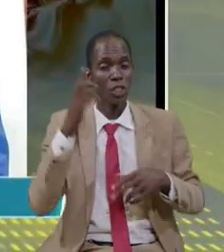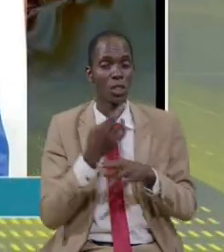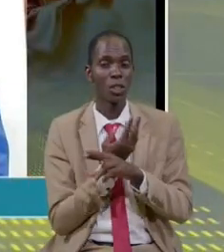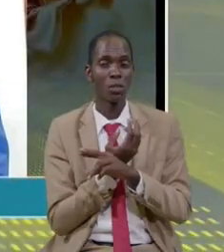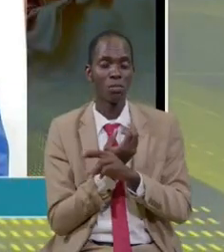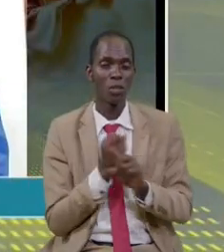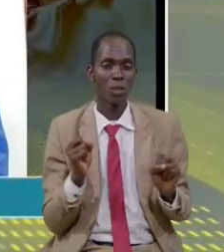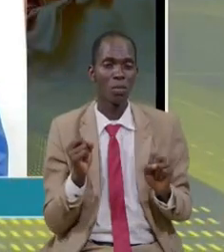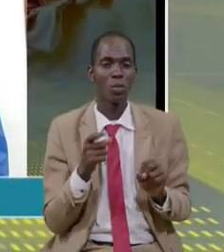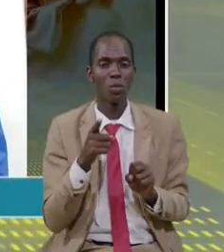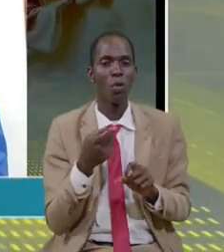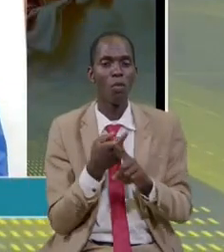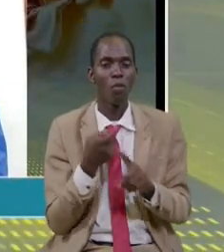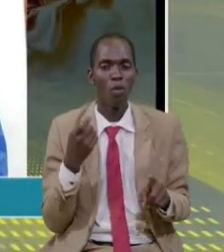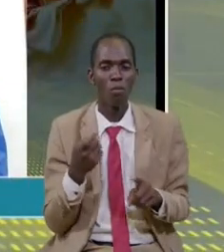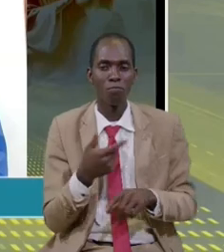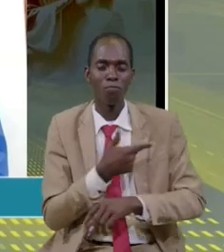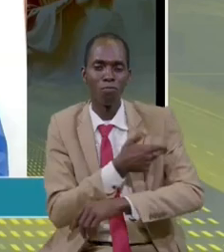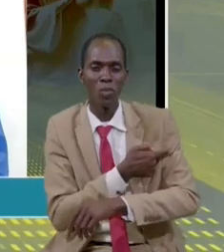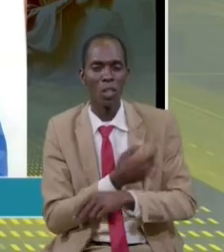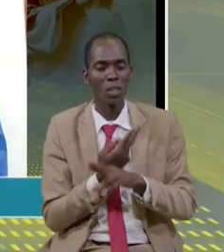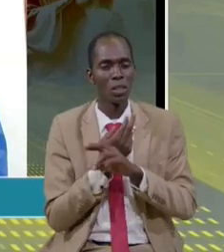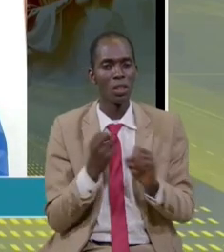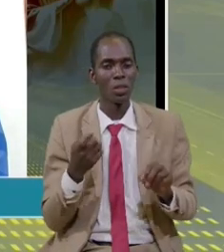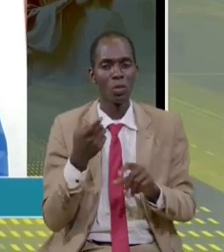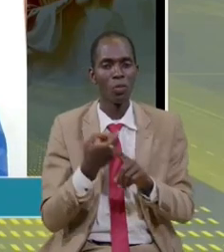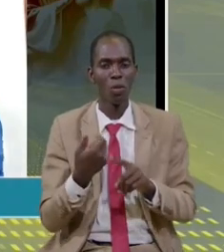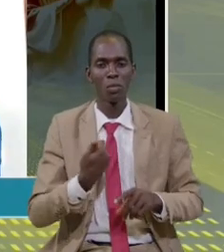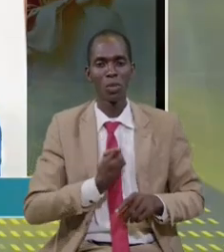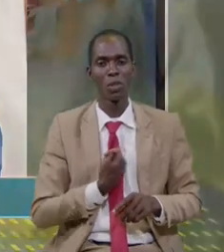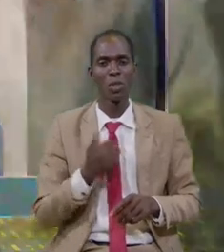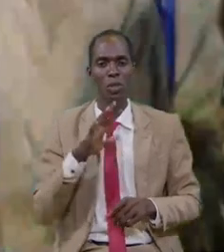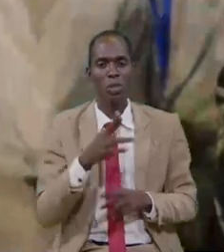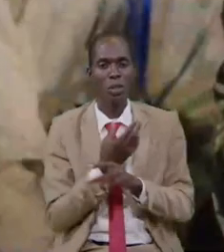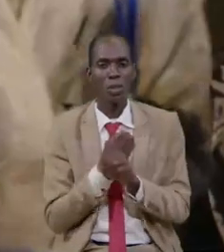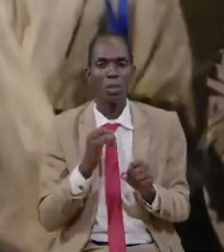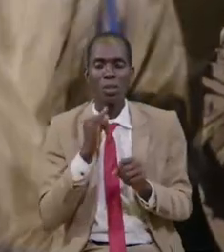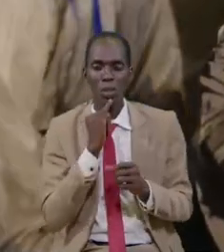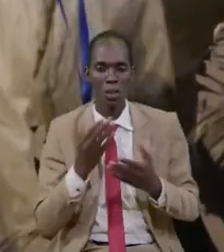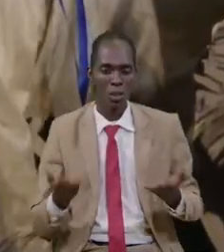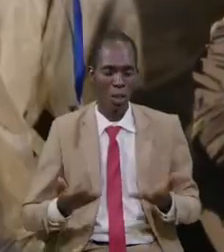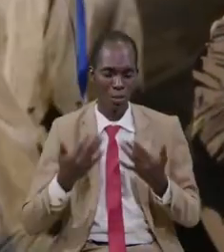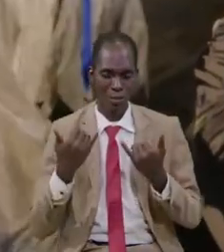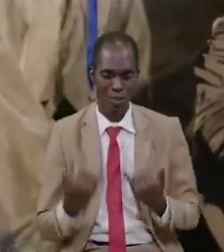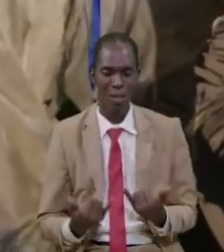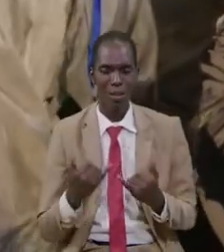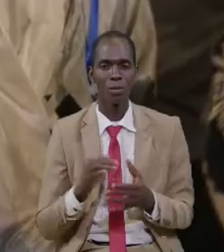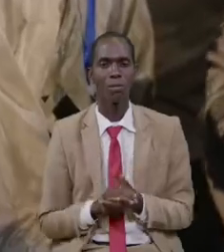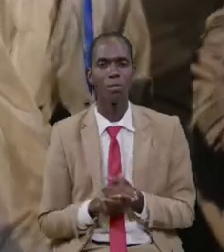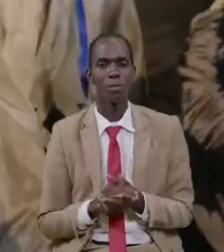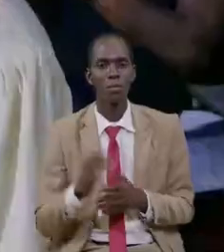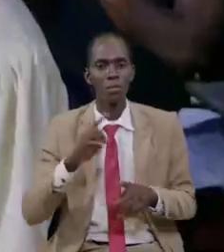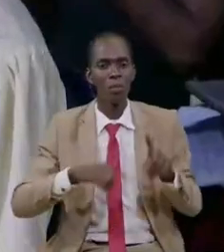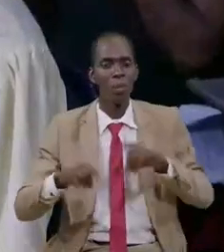te rachète du moi. Ta rédemption est disponible maintenant. Ma rédemption